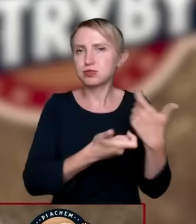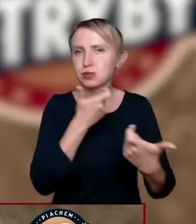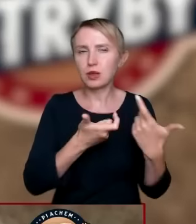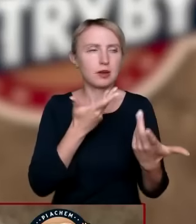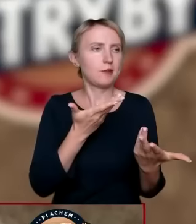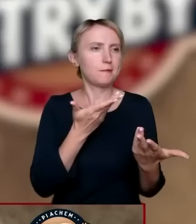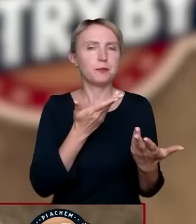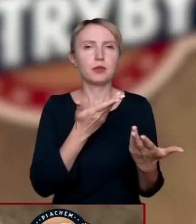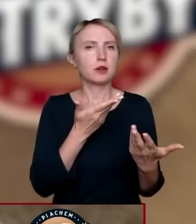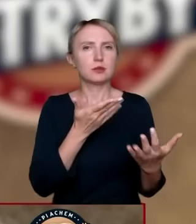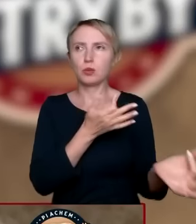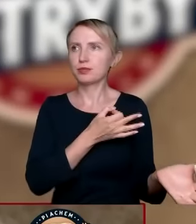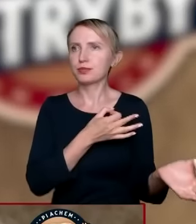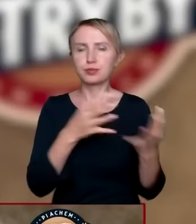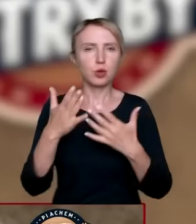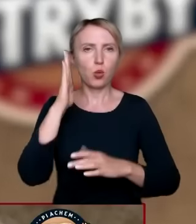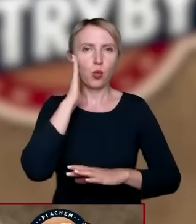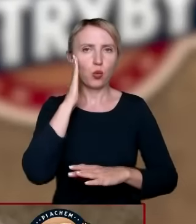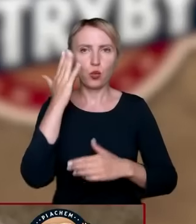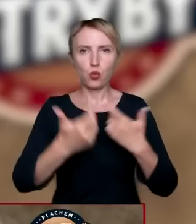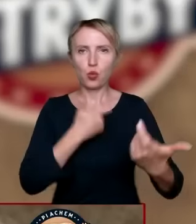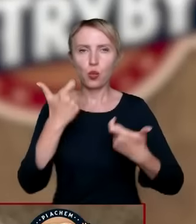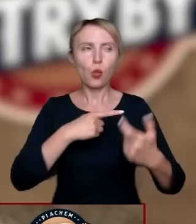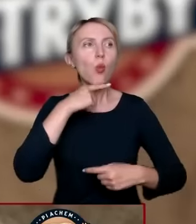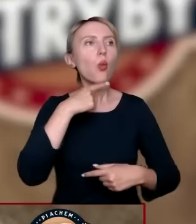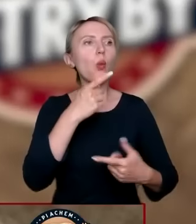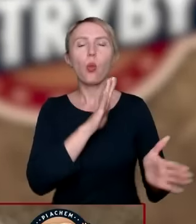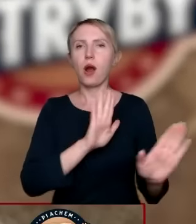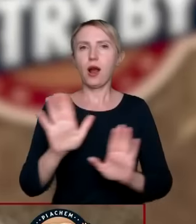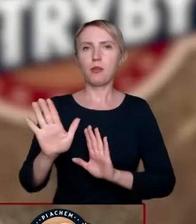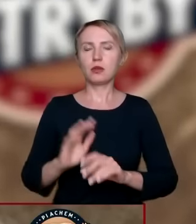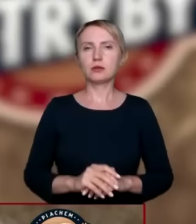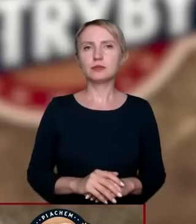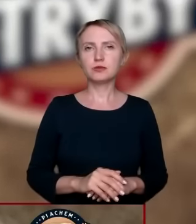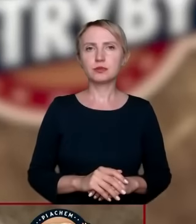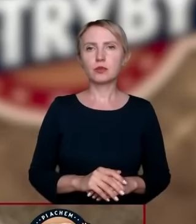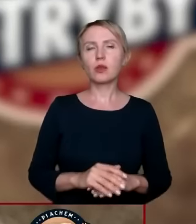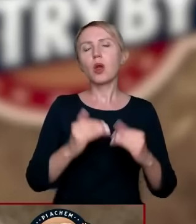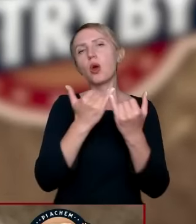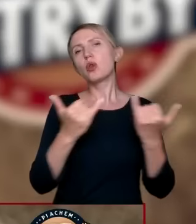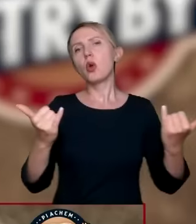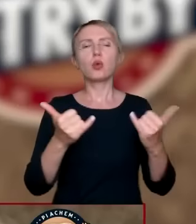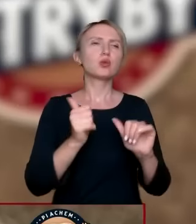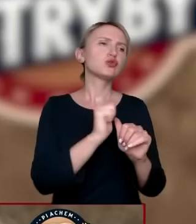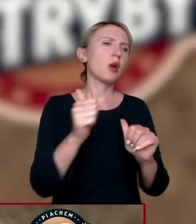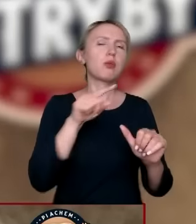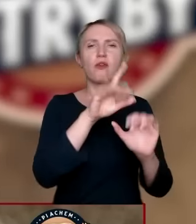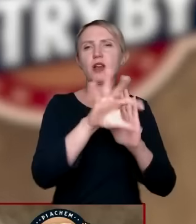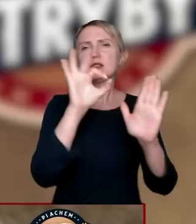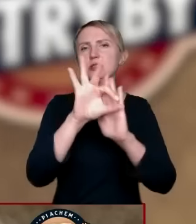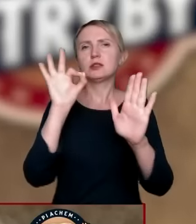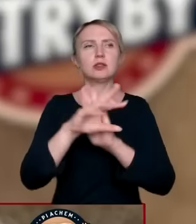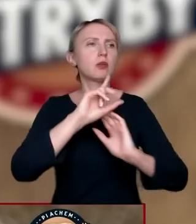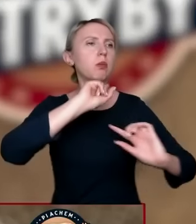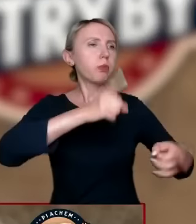zmrugnięcia okiem potrafią kłamać w żywe oczy, najmniej mordów różnych profesji. Chociaż to podobno jest